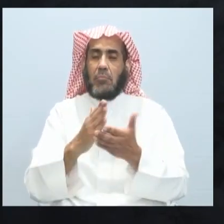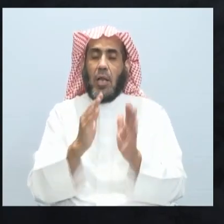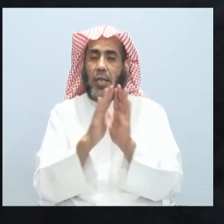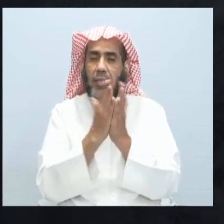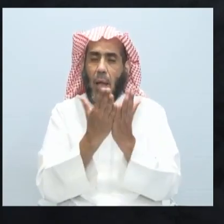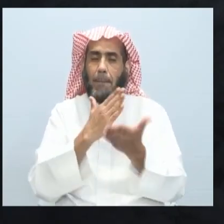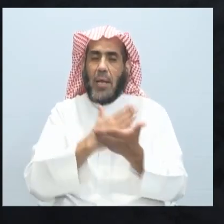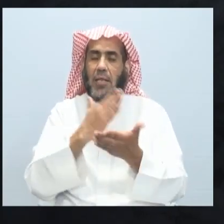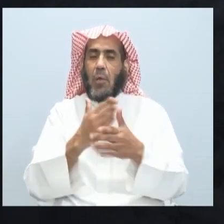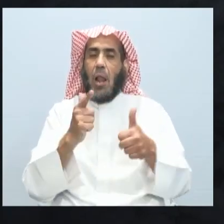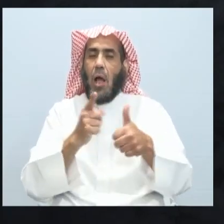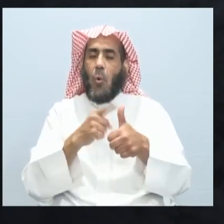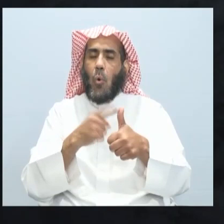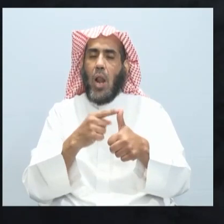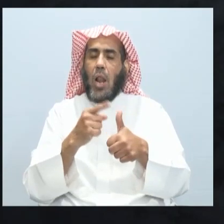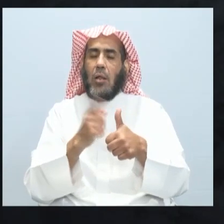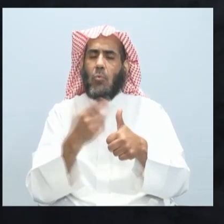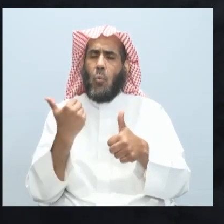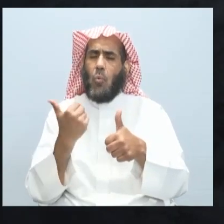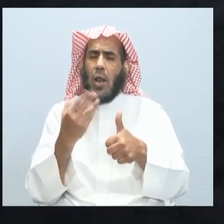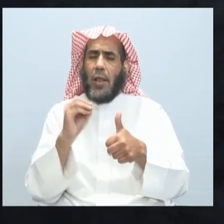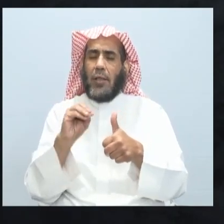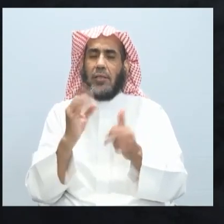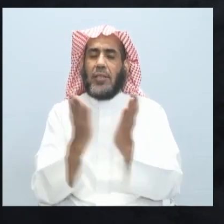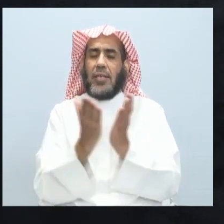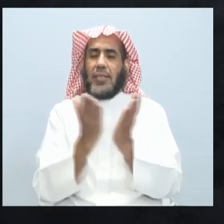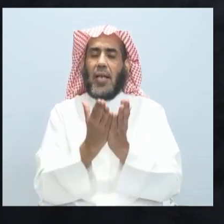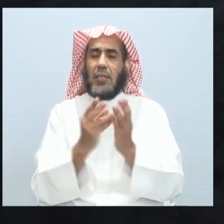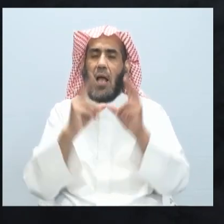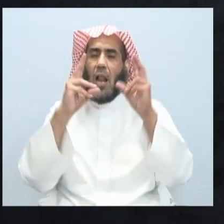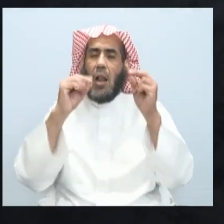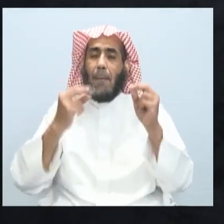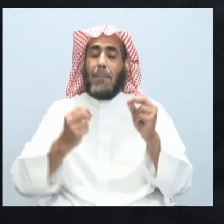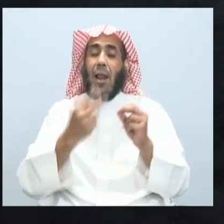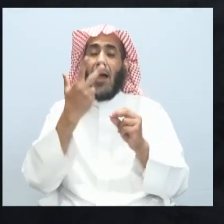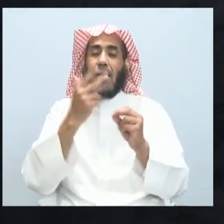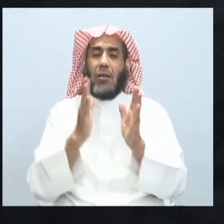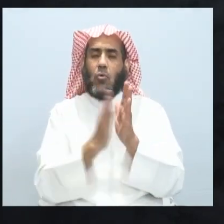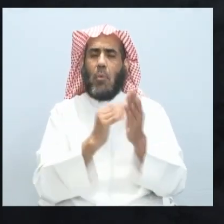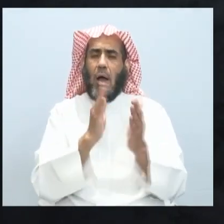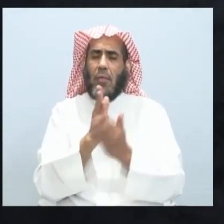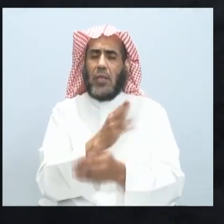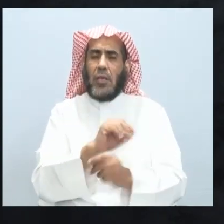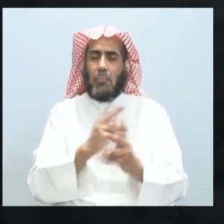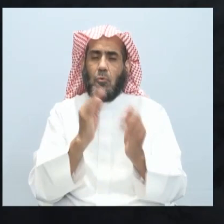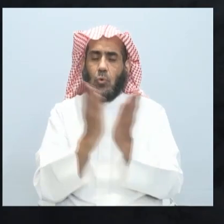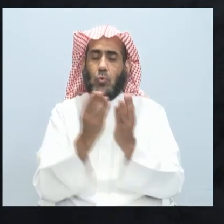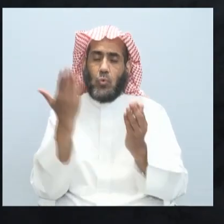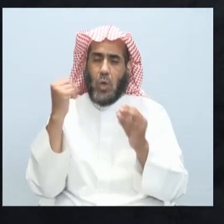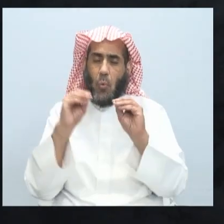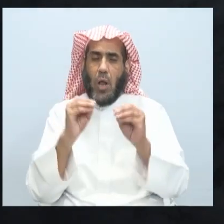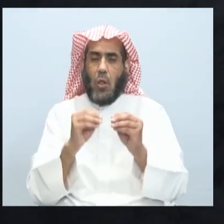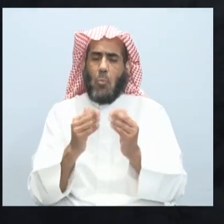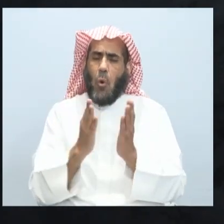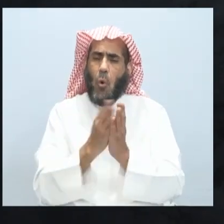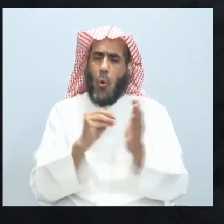ينقسم ال قسمين قسم الاول منه كان فيه الحديث عن الدراسات البلاغيه واخذنا ايضا جانبا من تلك الدروس ومررنا